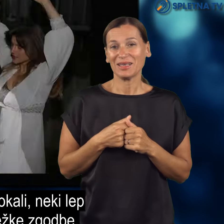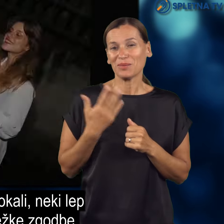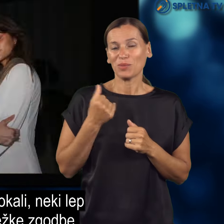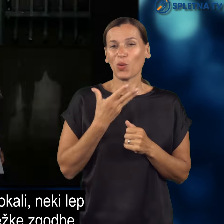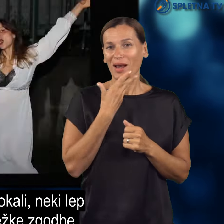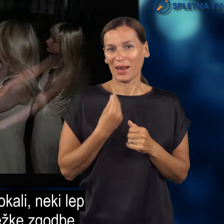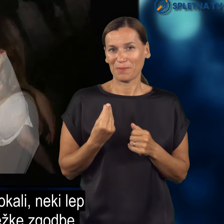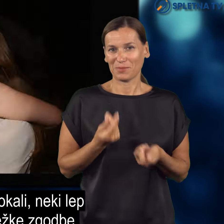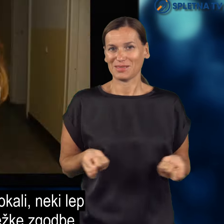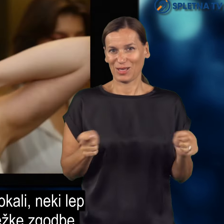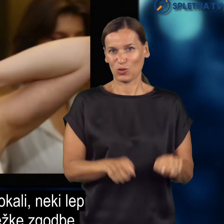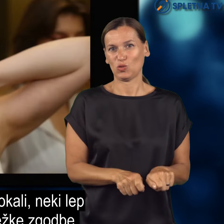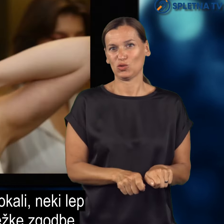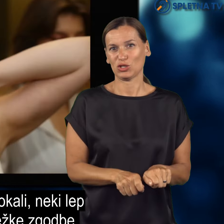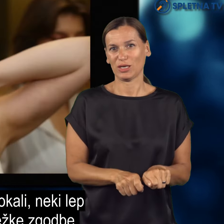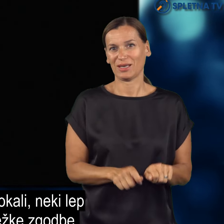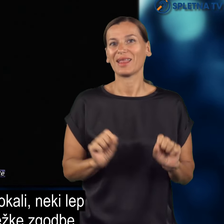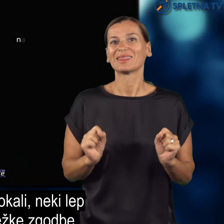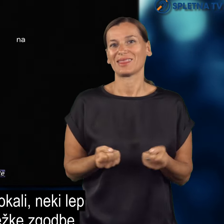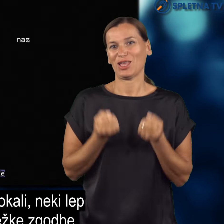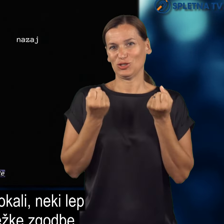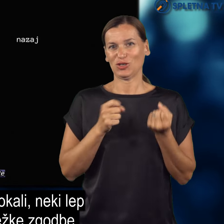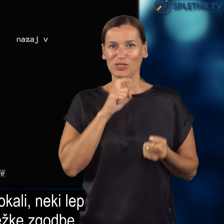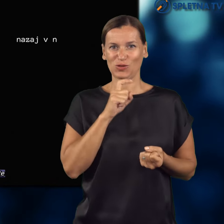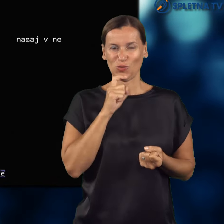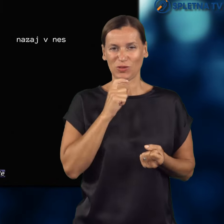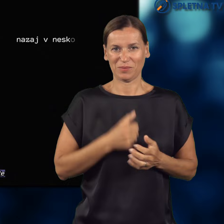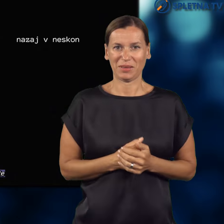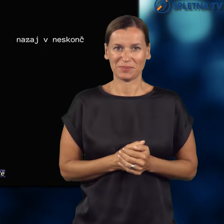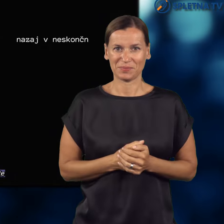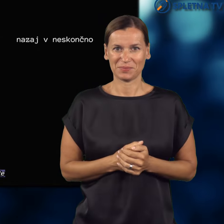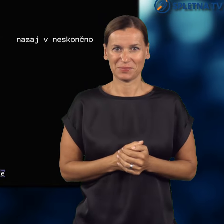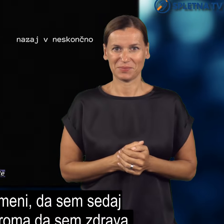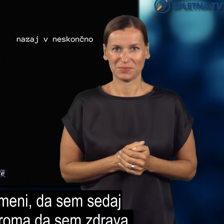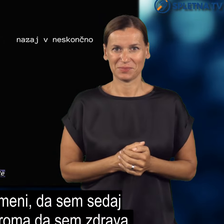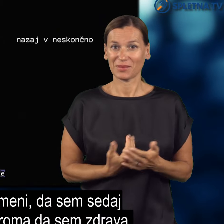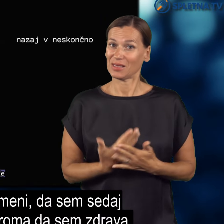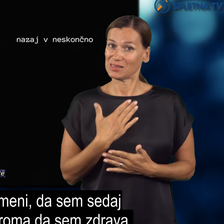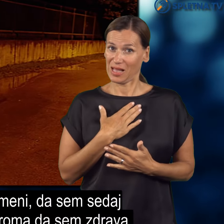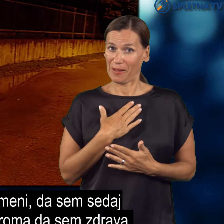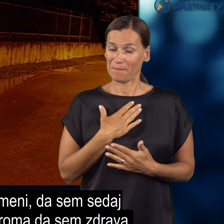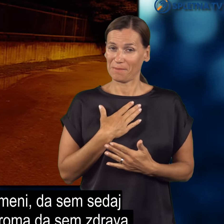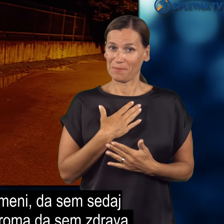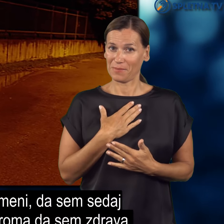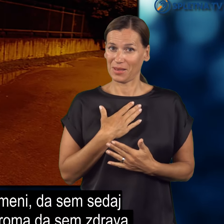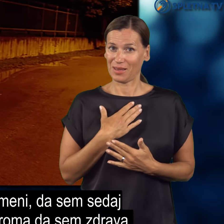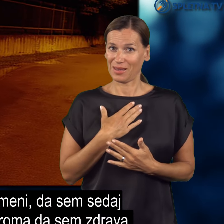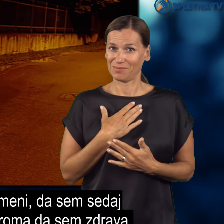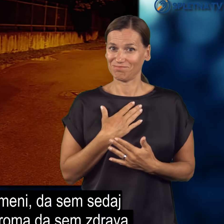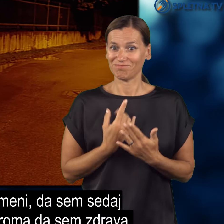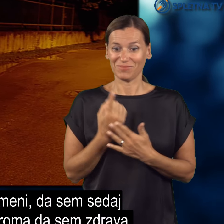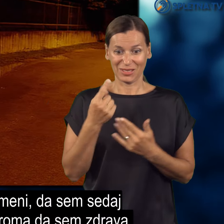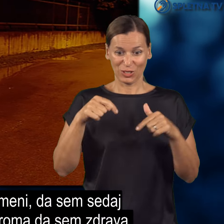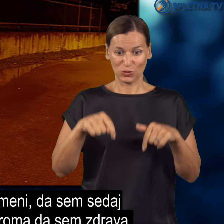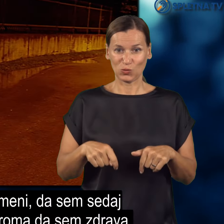mislim, tako nek lep zaključek težke zgodbe ali kako. Zame mogoče biti